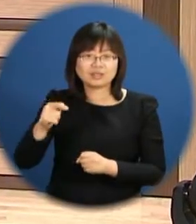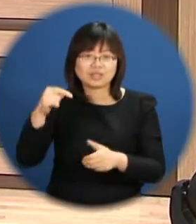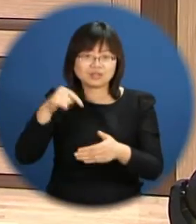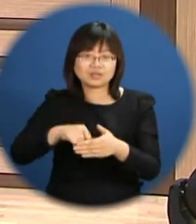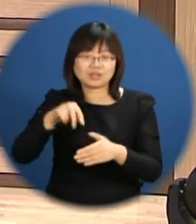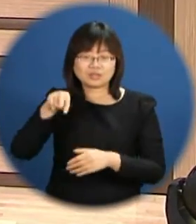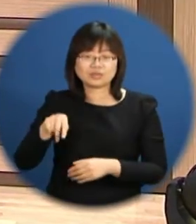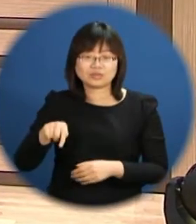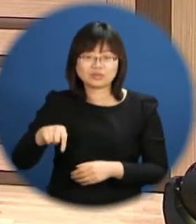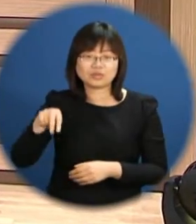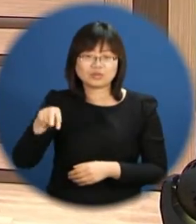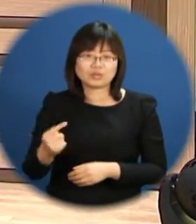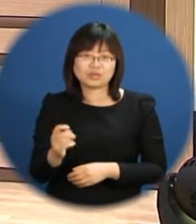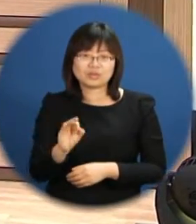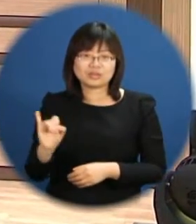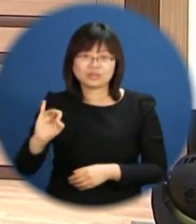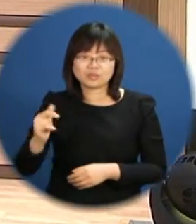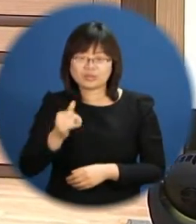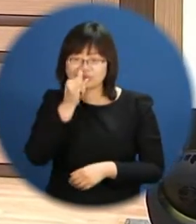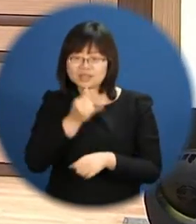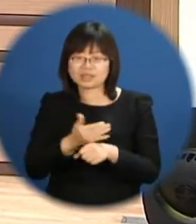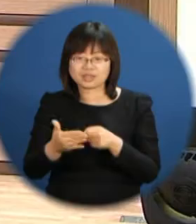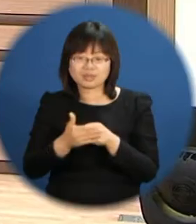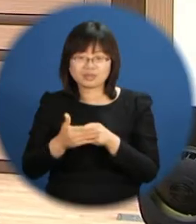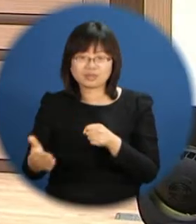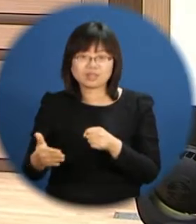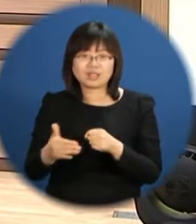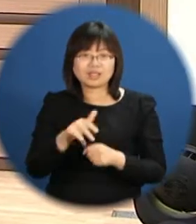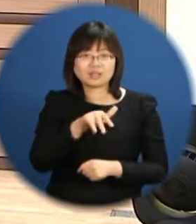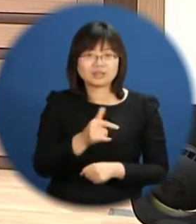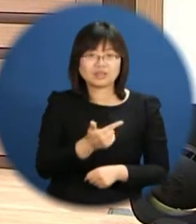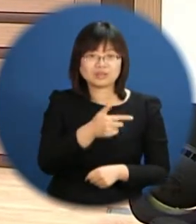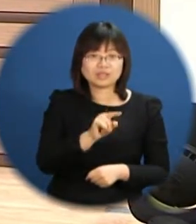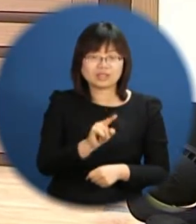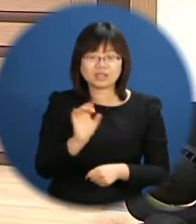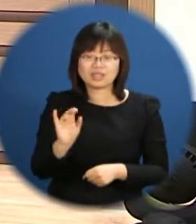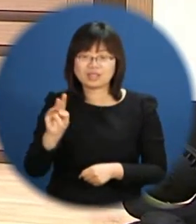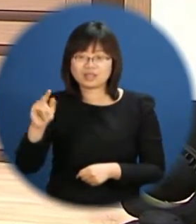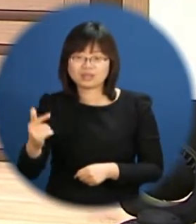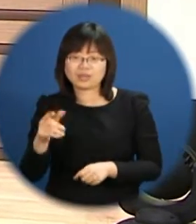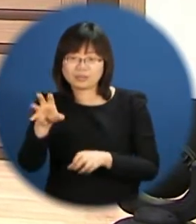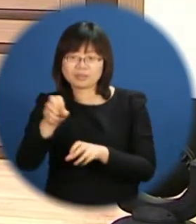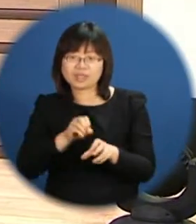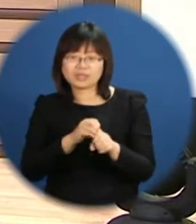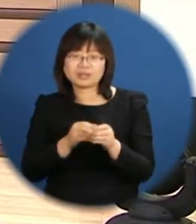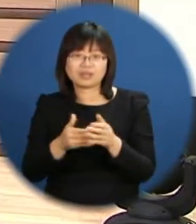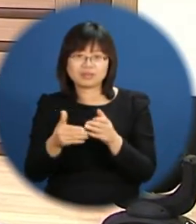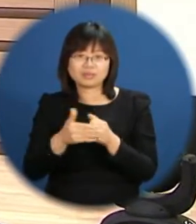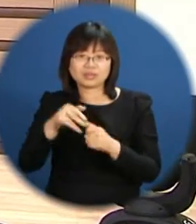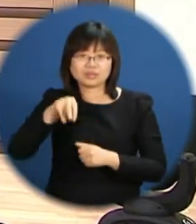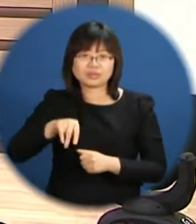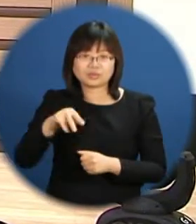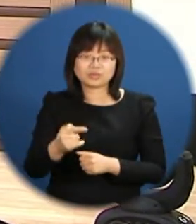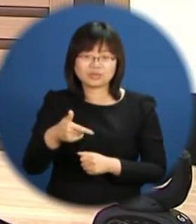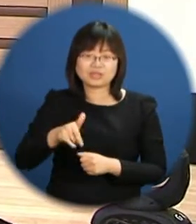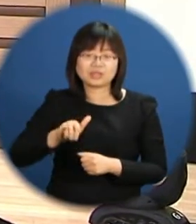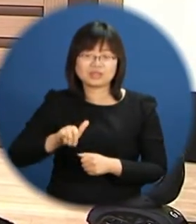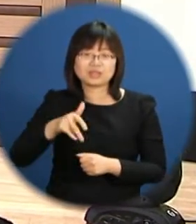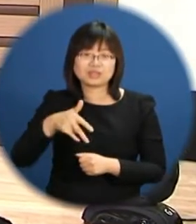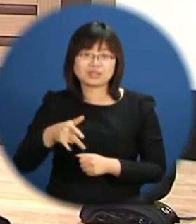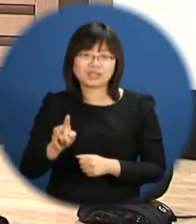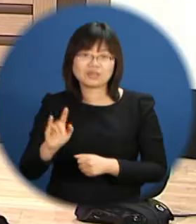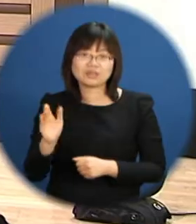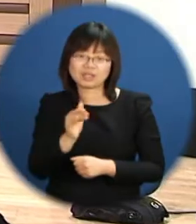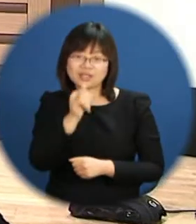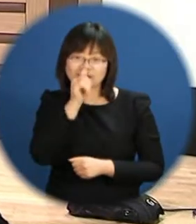이온이 있기 때문에 그 스스로 위원들이 전자를 아연해서 빼서 가지고 수소 기체 로 된다 근데 그거는 지금 다